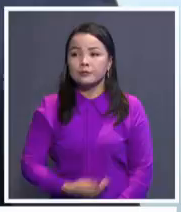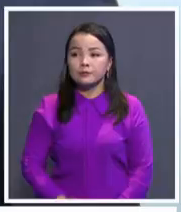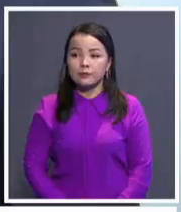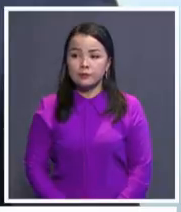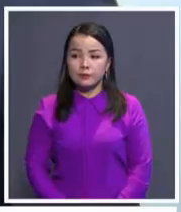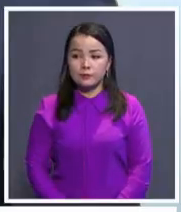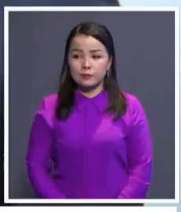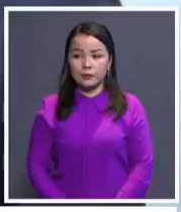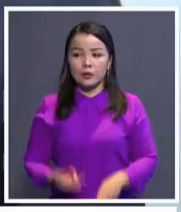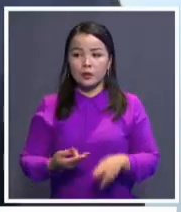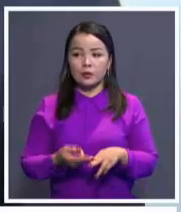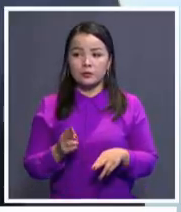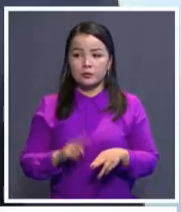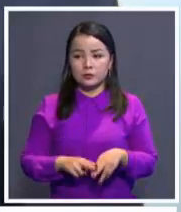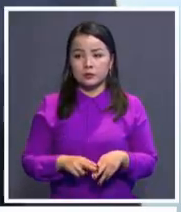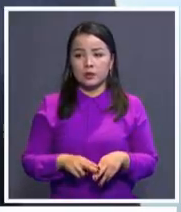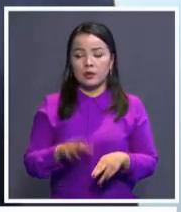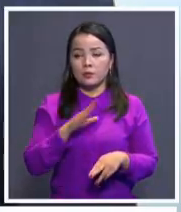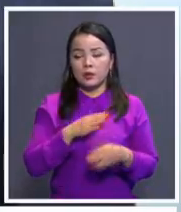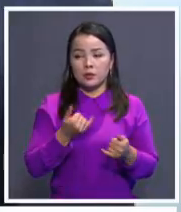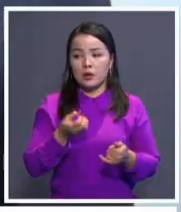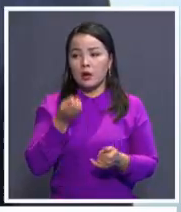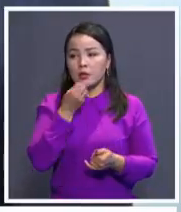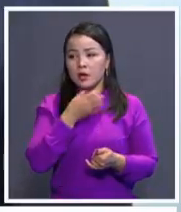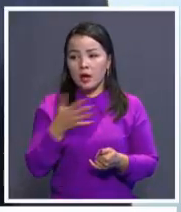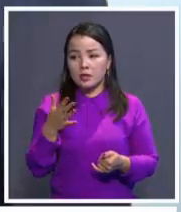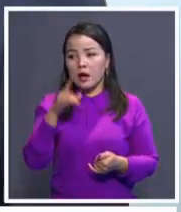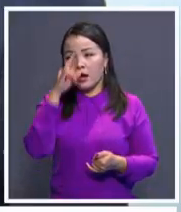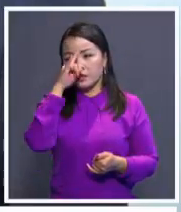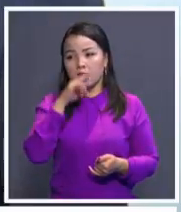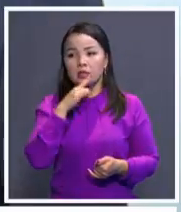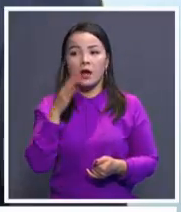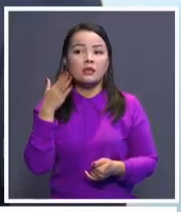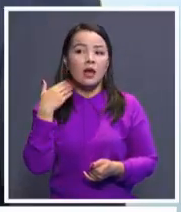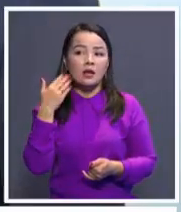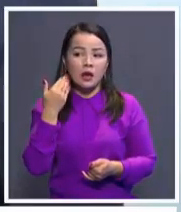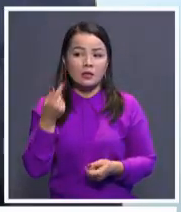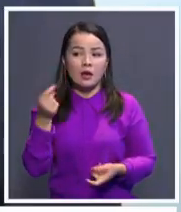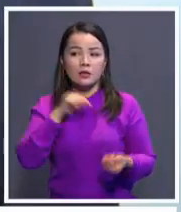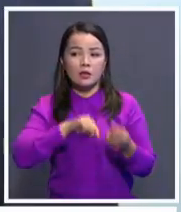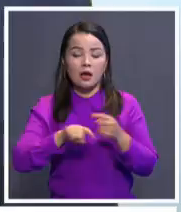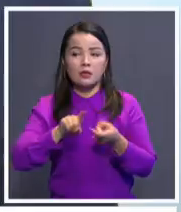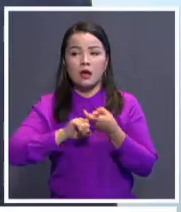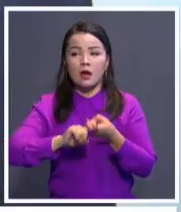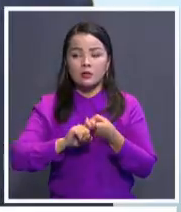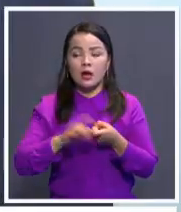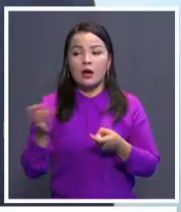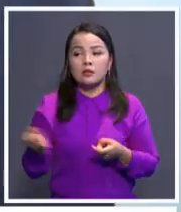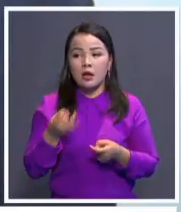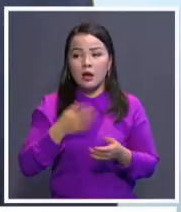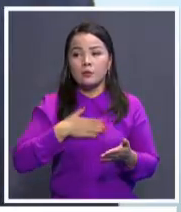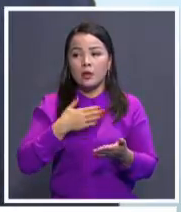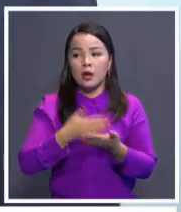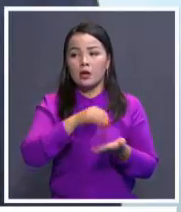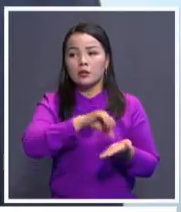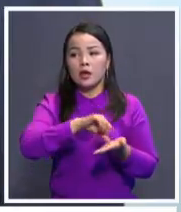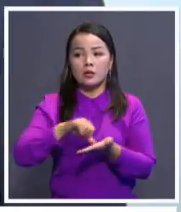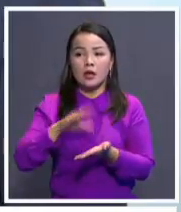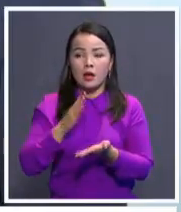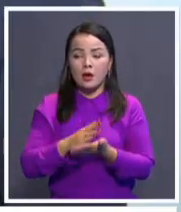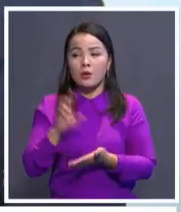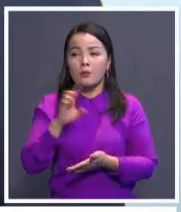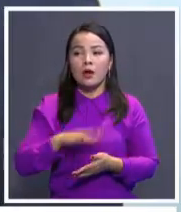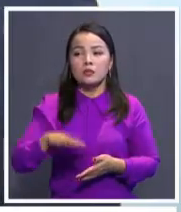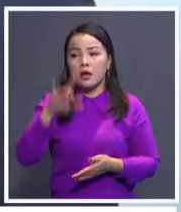это очень такой сигнал хороший. Қазақстан мен Татарстан арасындағы әріптестік қатынас қарышты. Бұл кешенді жұмыстың жемісі. Енді